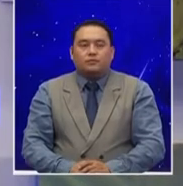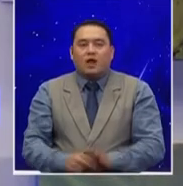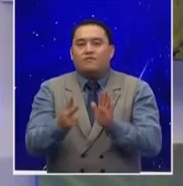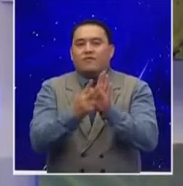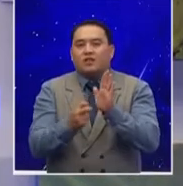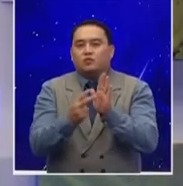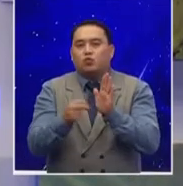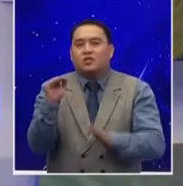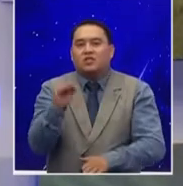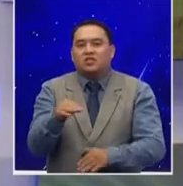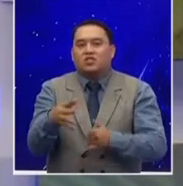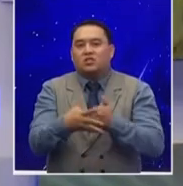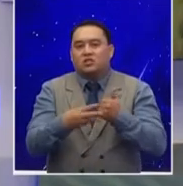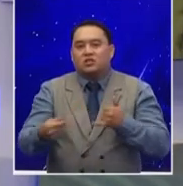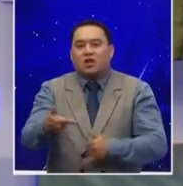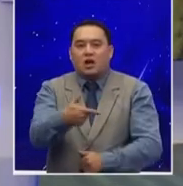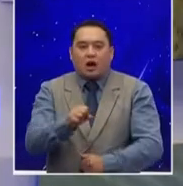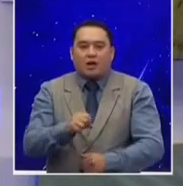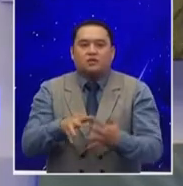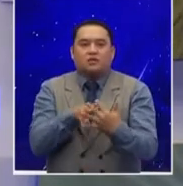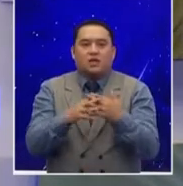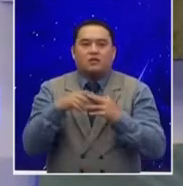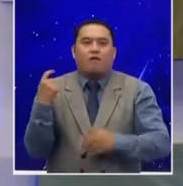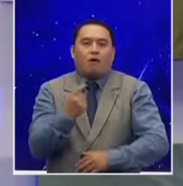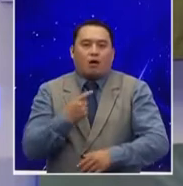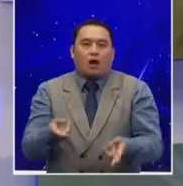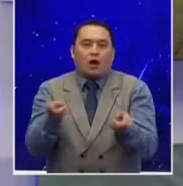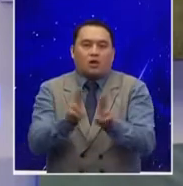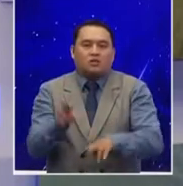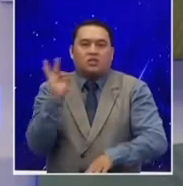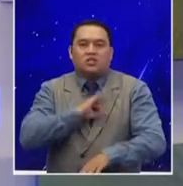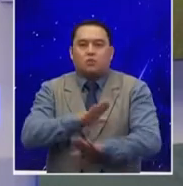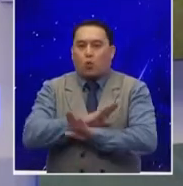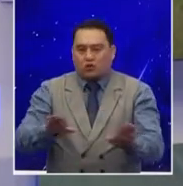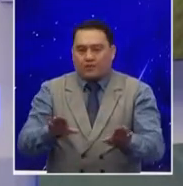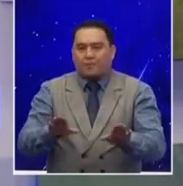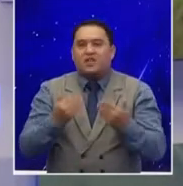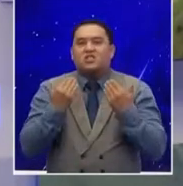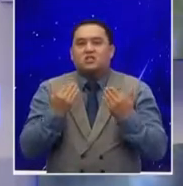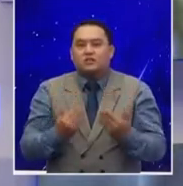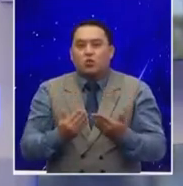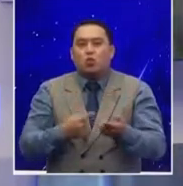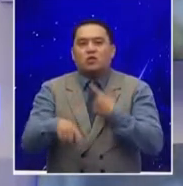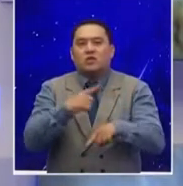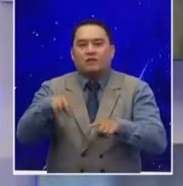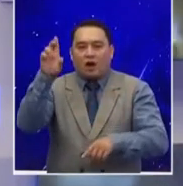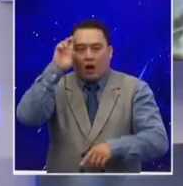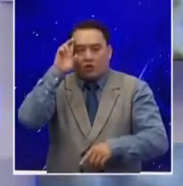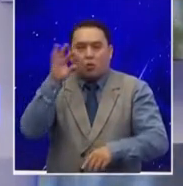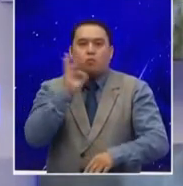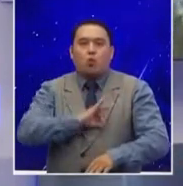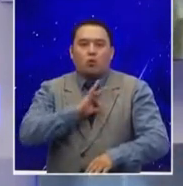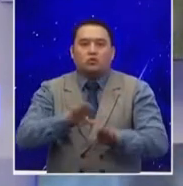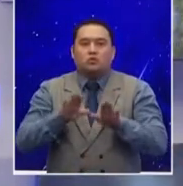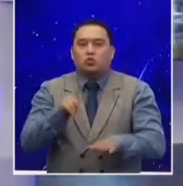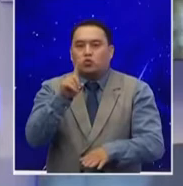800 тысяч гектаров земли, выделенных для сельского хозяйства, остались неосвоенными. На данный момент удалось вернуть в государственное пользование